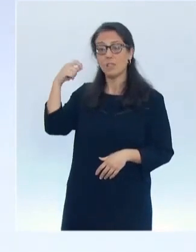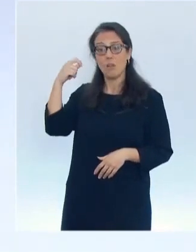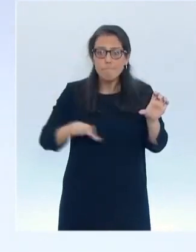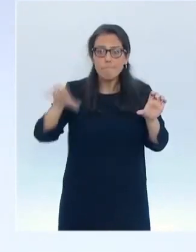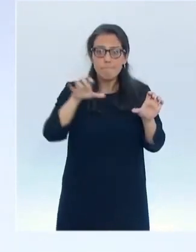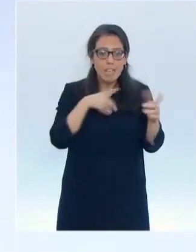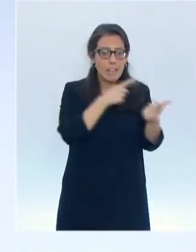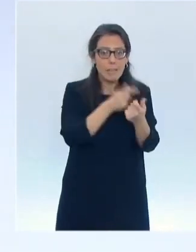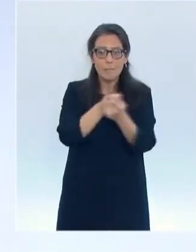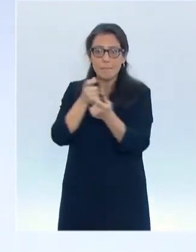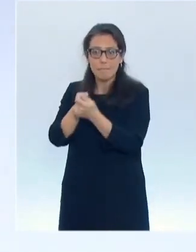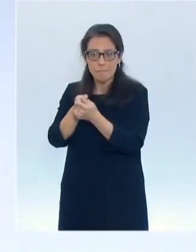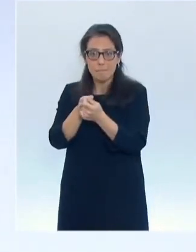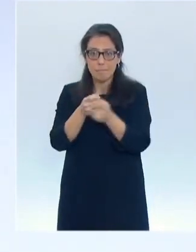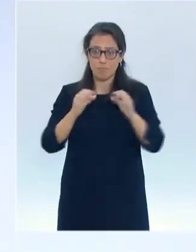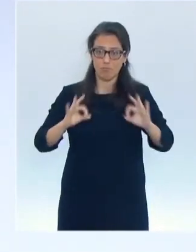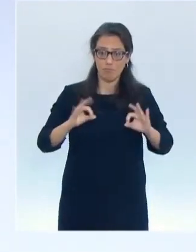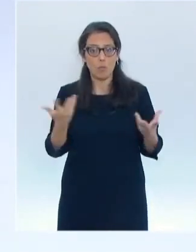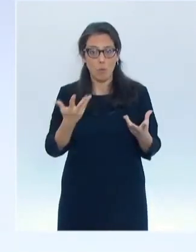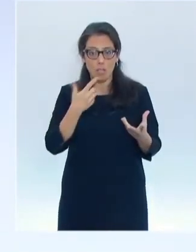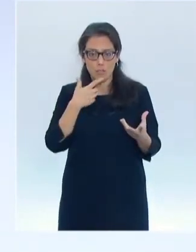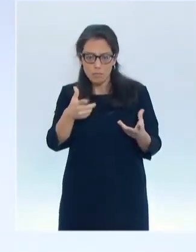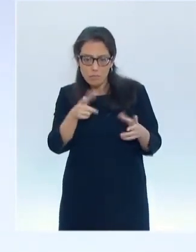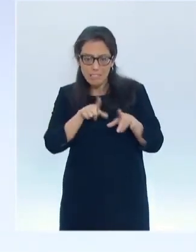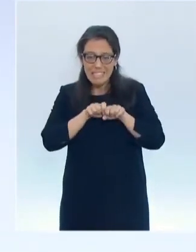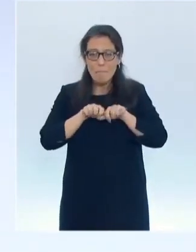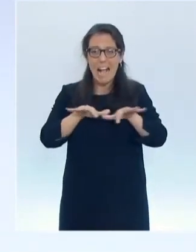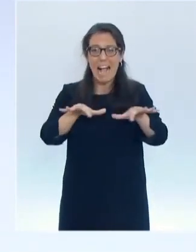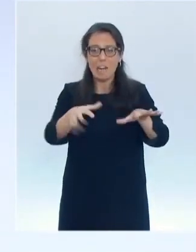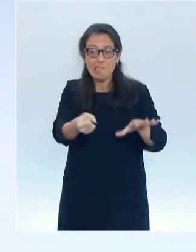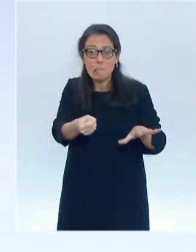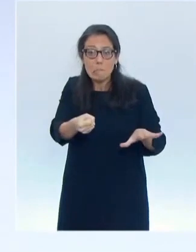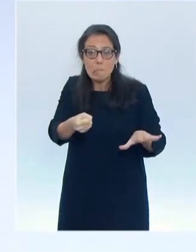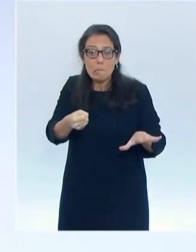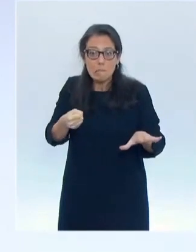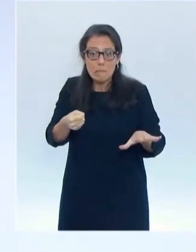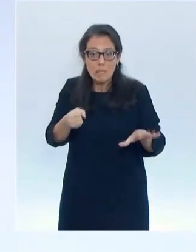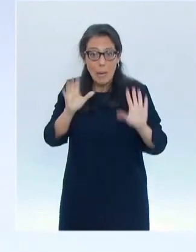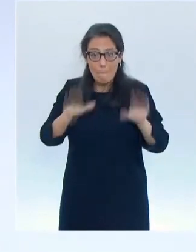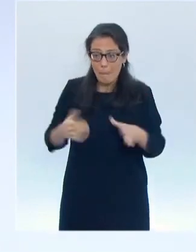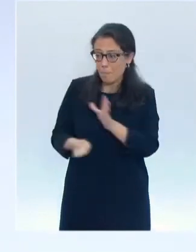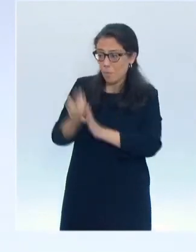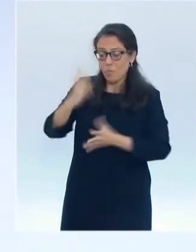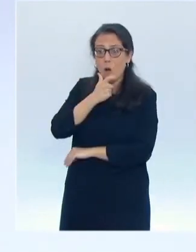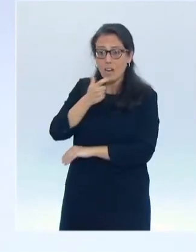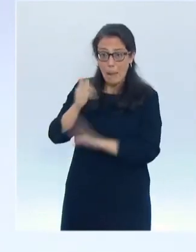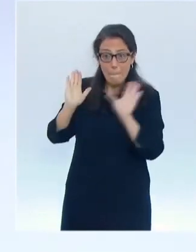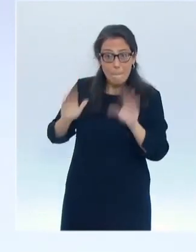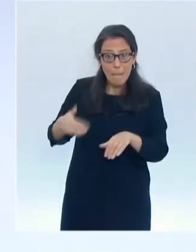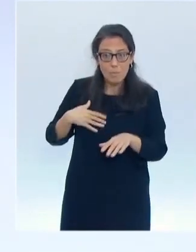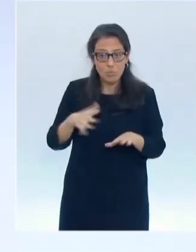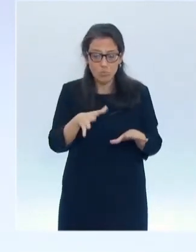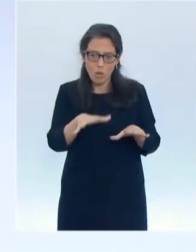vaccinodromes alors je parlais 2ème map et ça tombe bien vous avez vu ce vaccinodromes géant au stade de france j'en